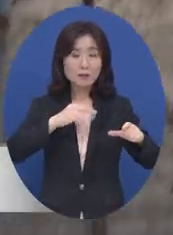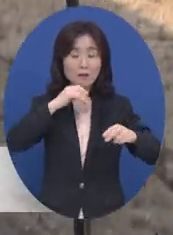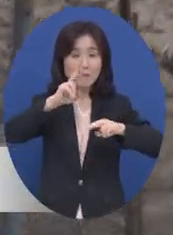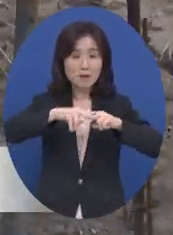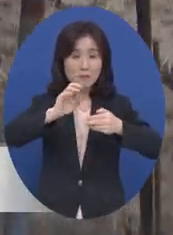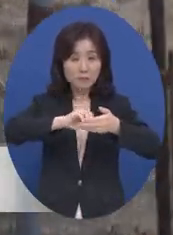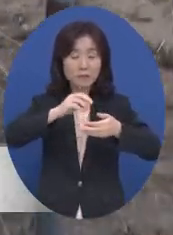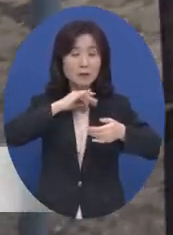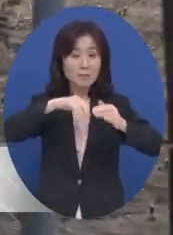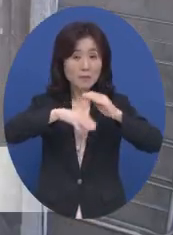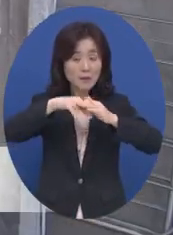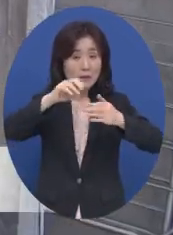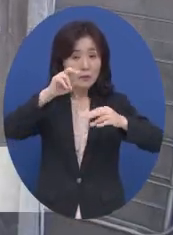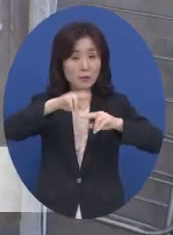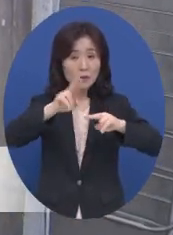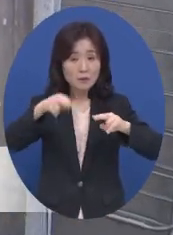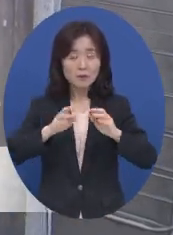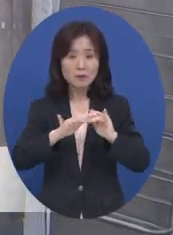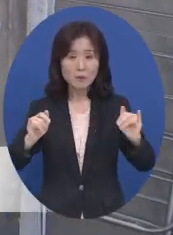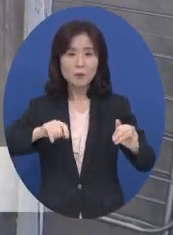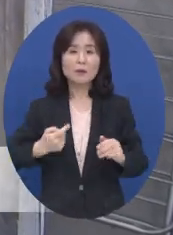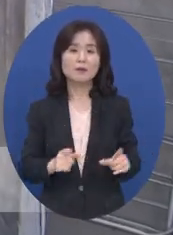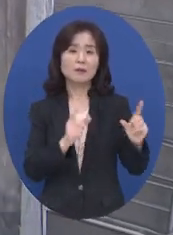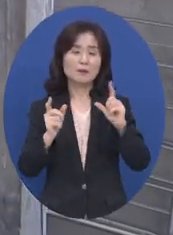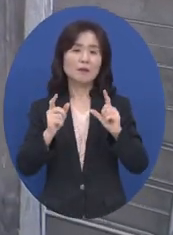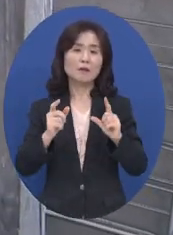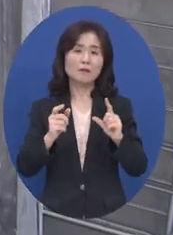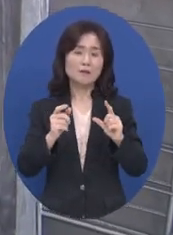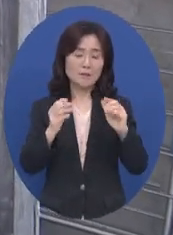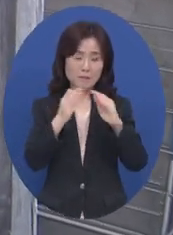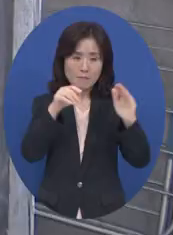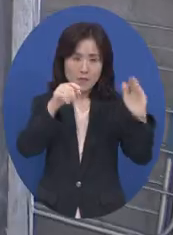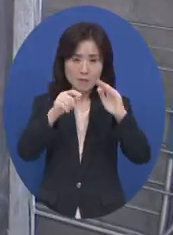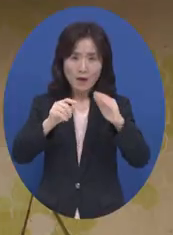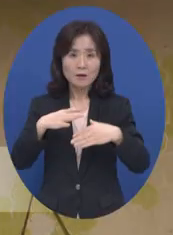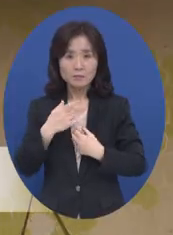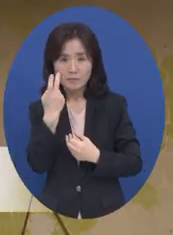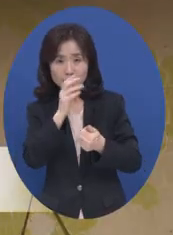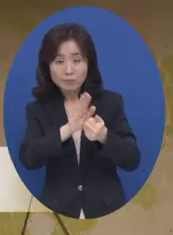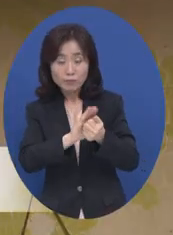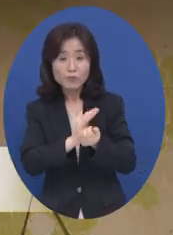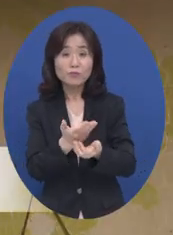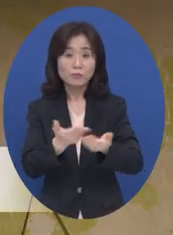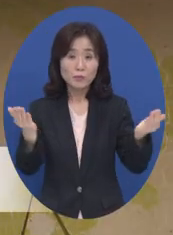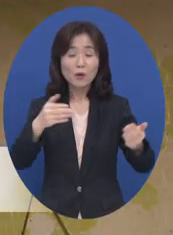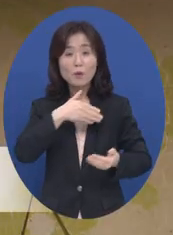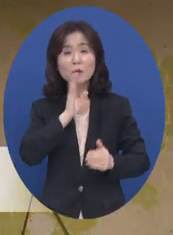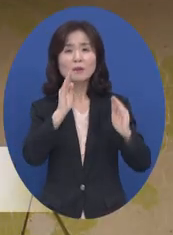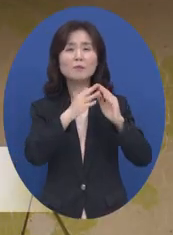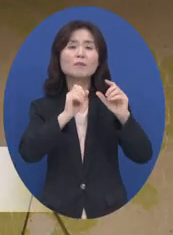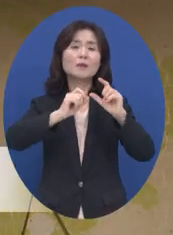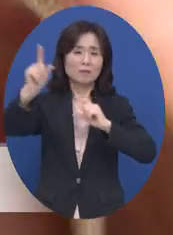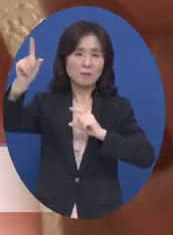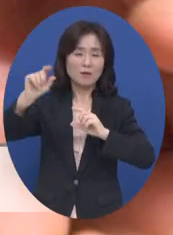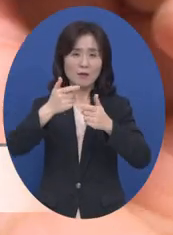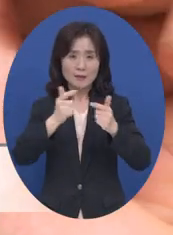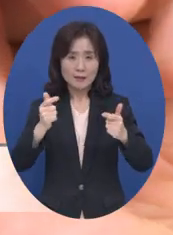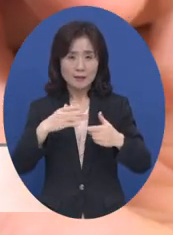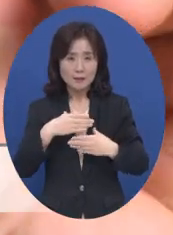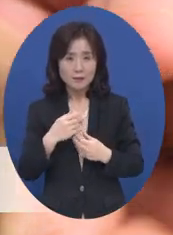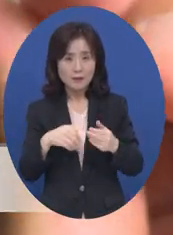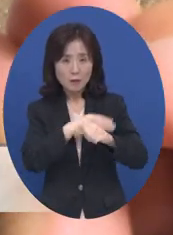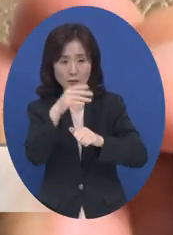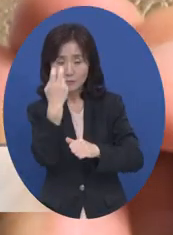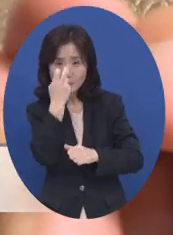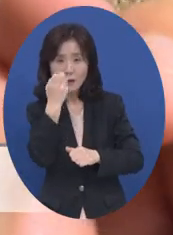소방관이 홀몸어르신 세대를 판권에 중 아전 서비스를 제공하고 있습니다 노후 주택이 경우가 많아 각종 안전 상태를 점검받고